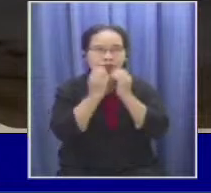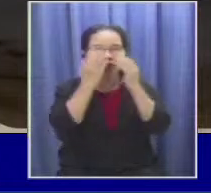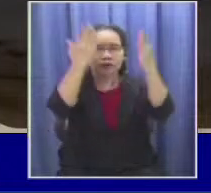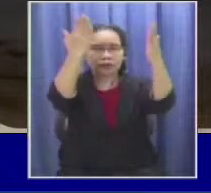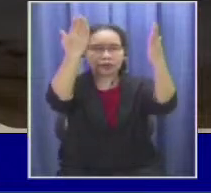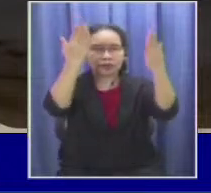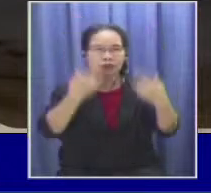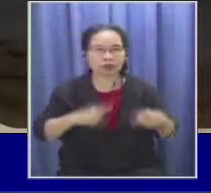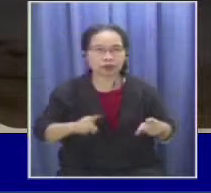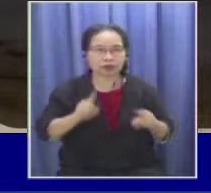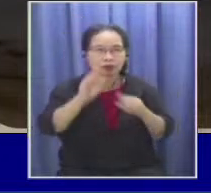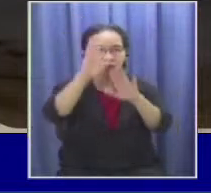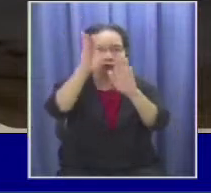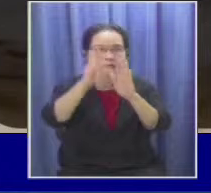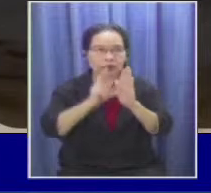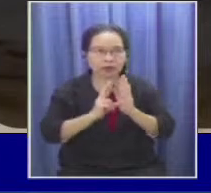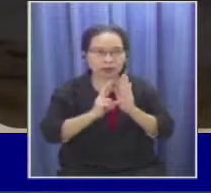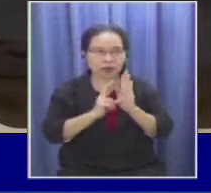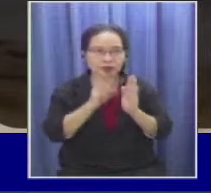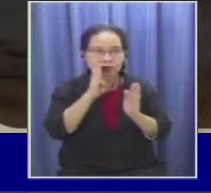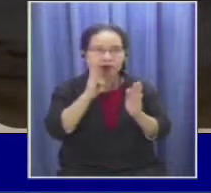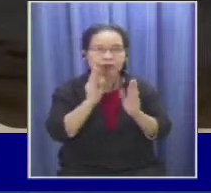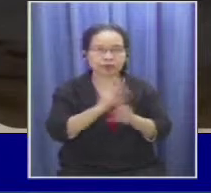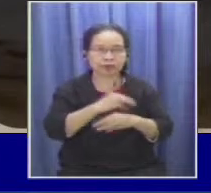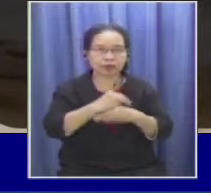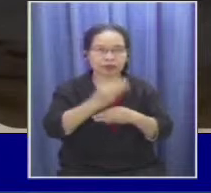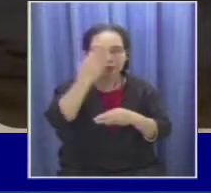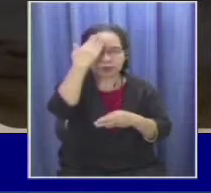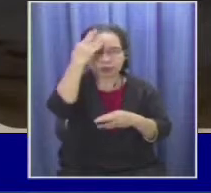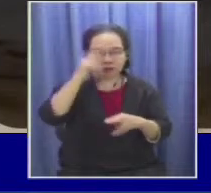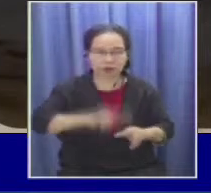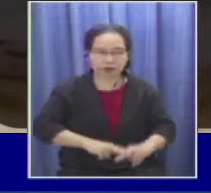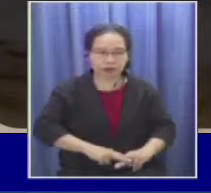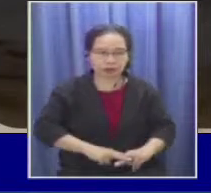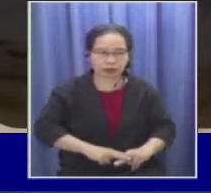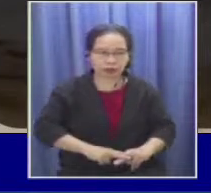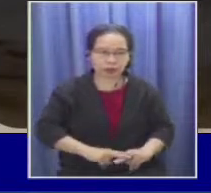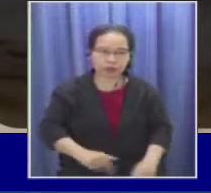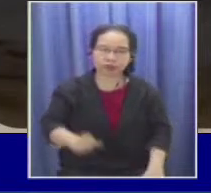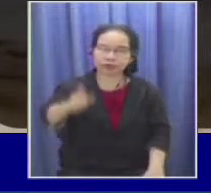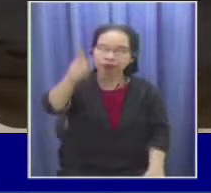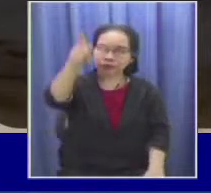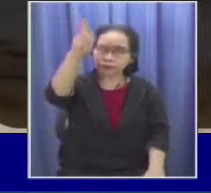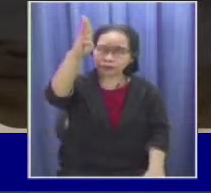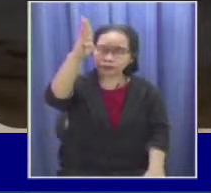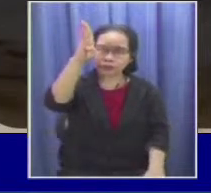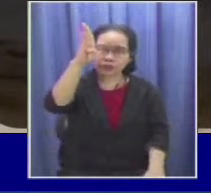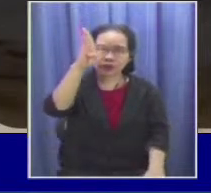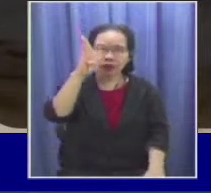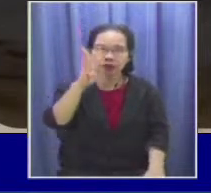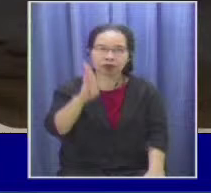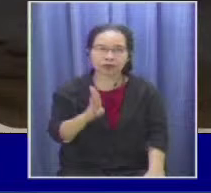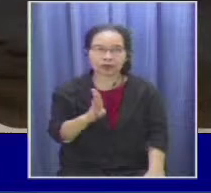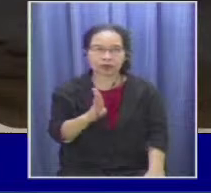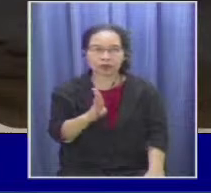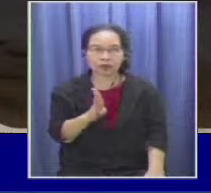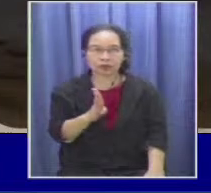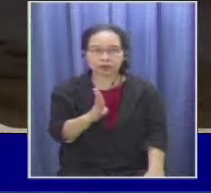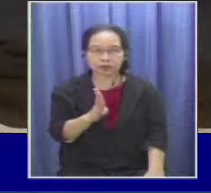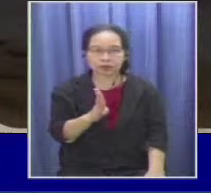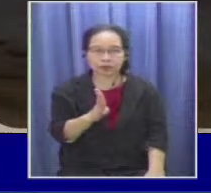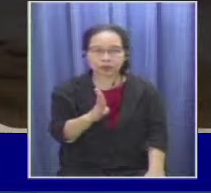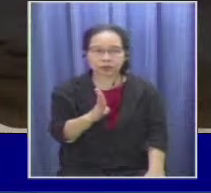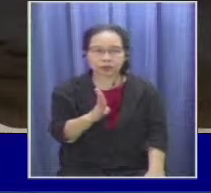amom ade nyina mu momfa mpaebɔ ne nkotosere ene yaseda ema